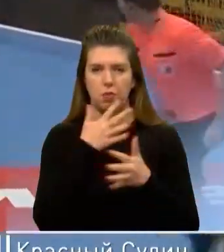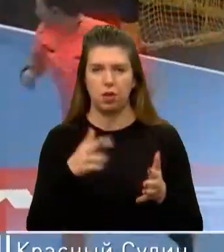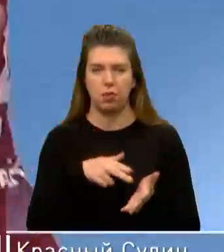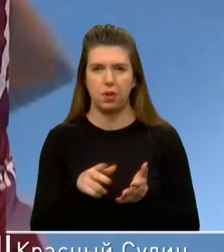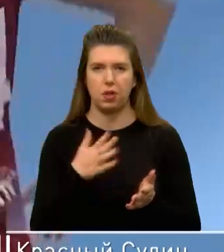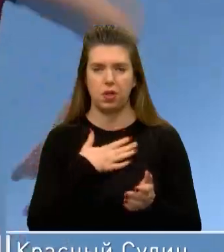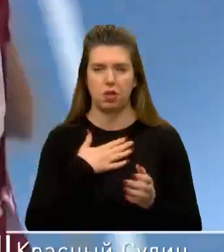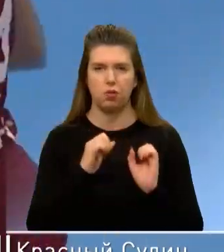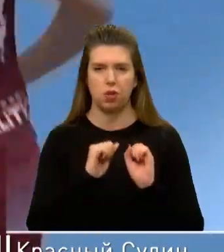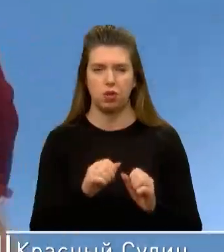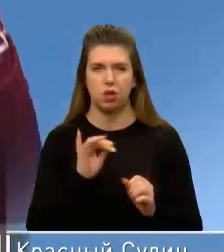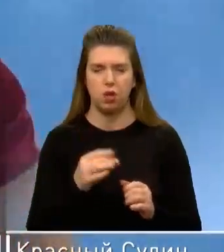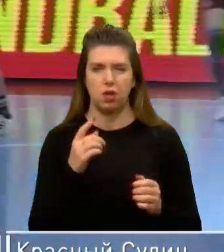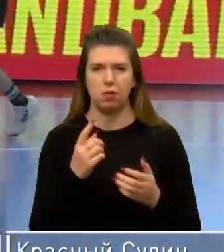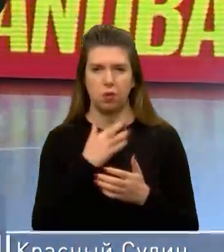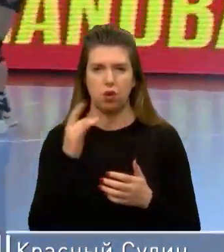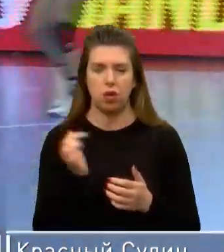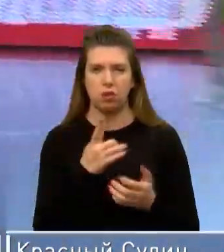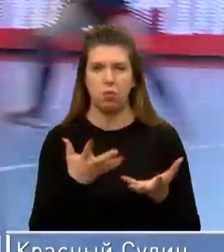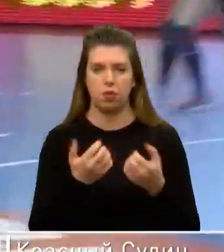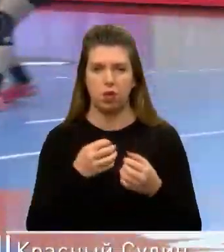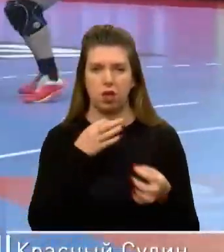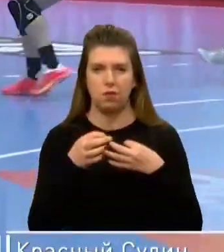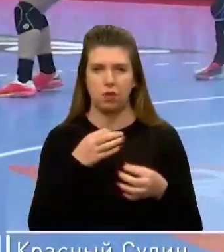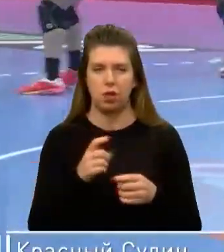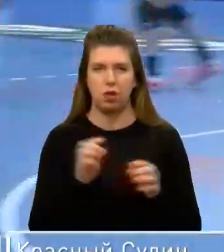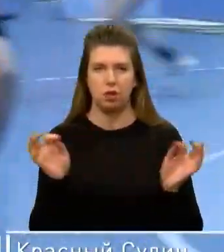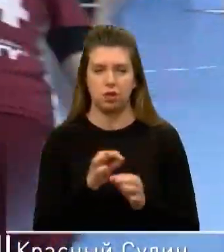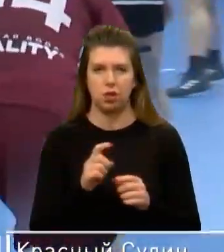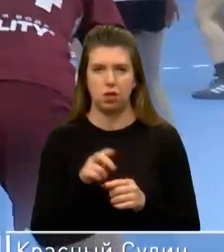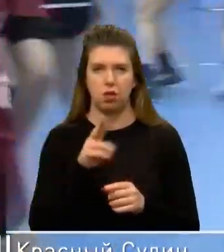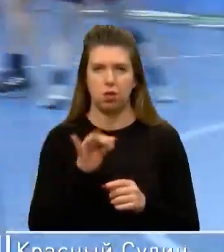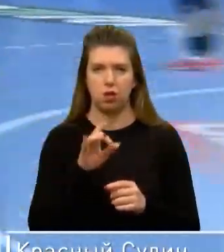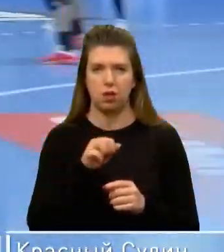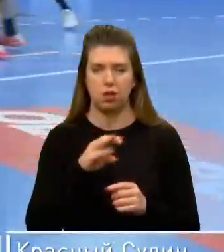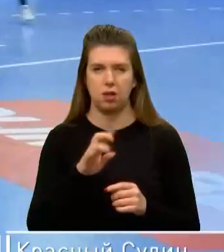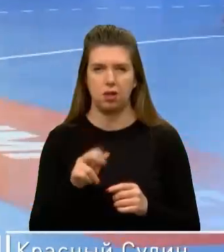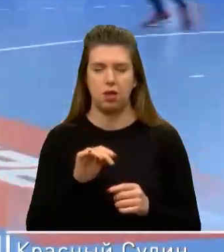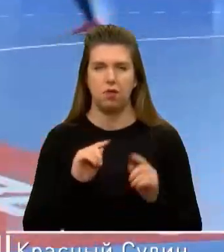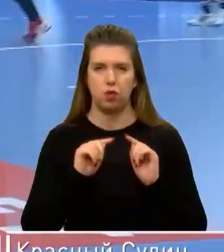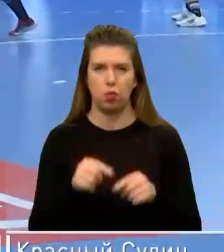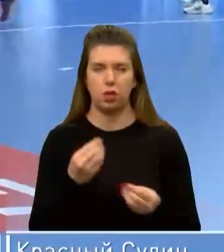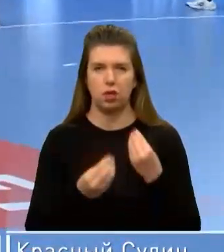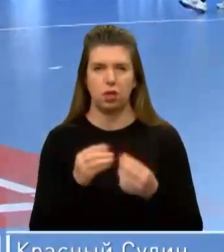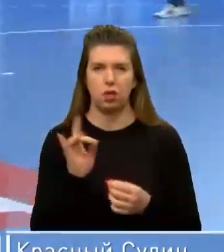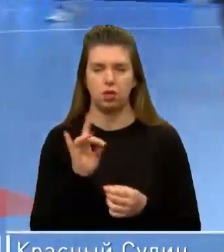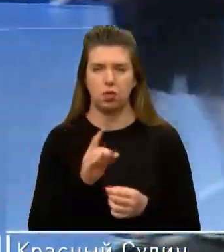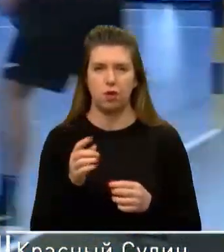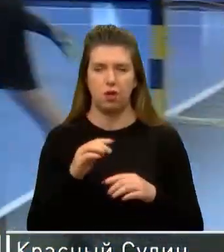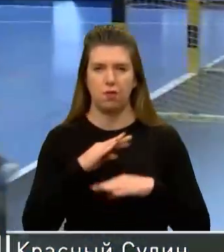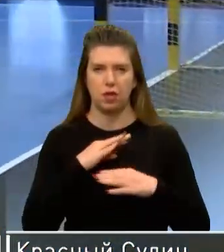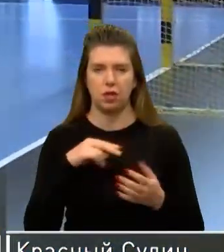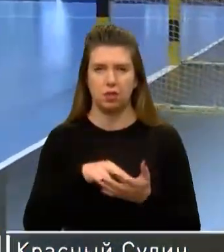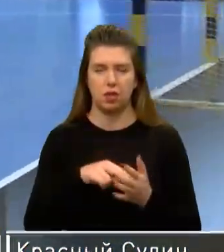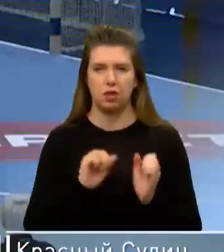пройти нашу оборону но и раз за разом получали в ответ молниеносные контратаки Да и вступа вшие в игру ростовские вратари